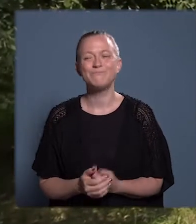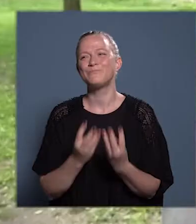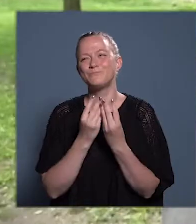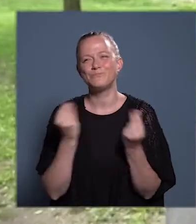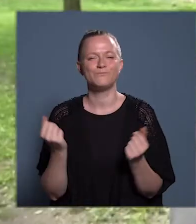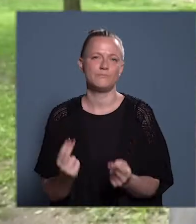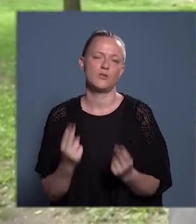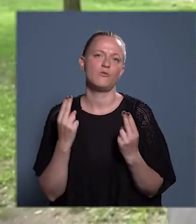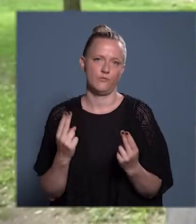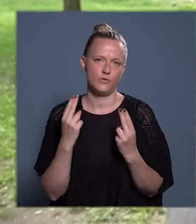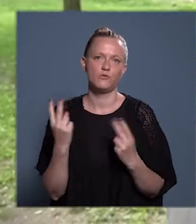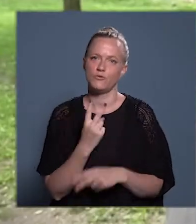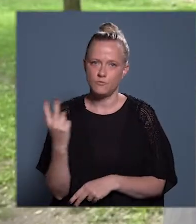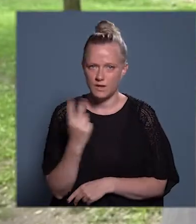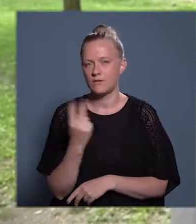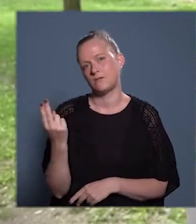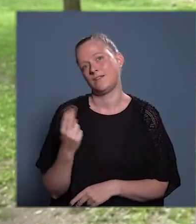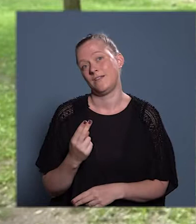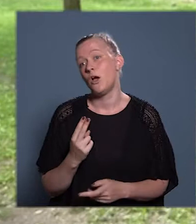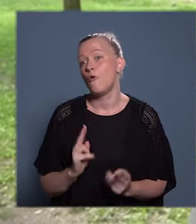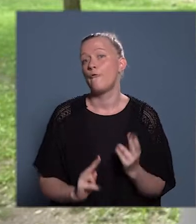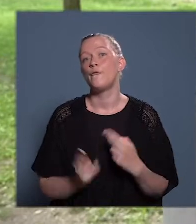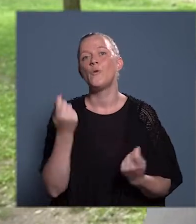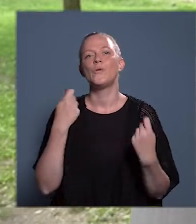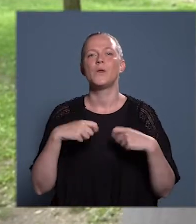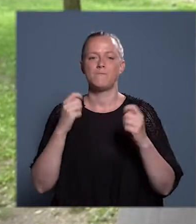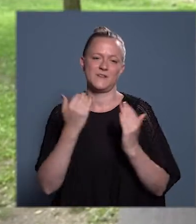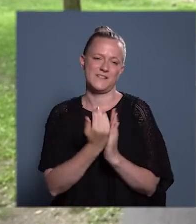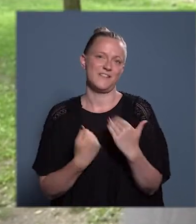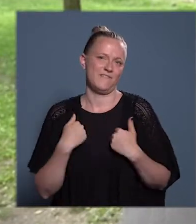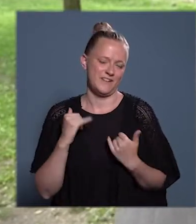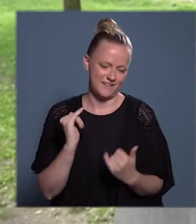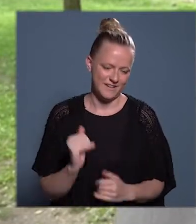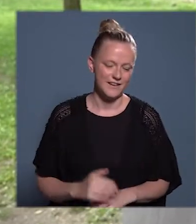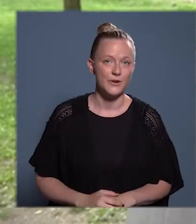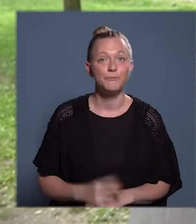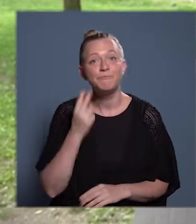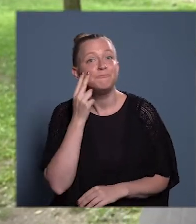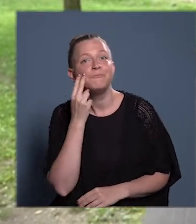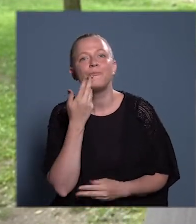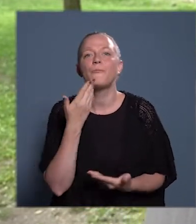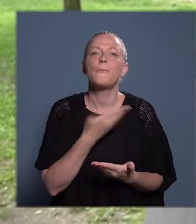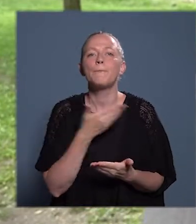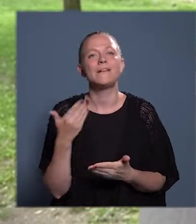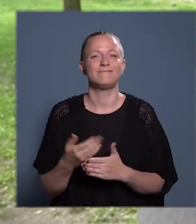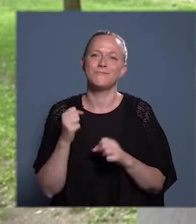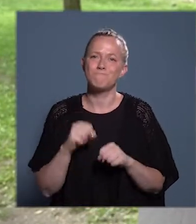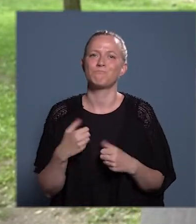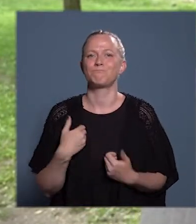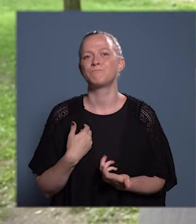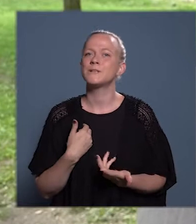mindenképp lenne főépítész feladata. Meglátjuk, hogy meddig bírom